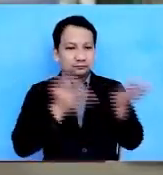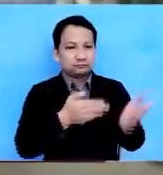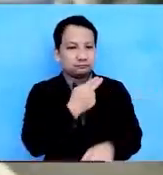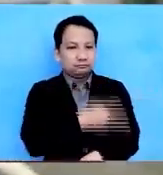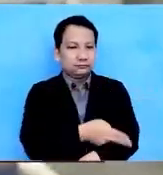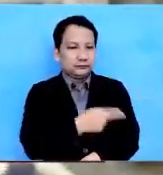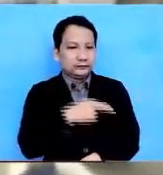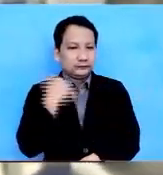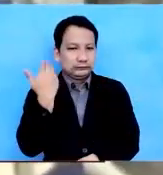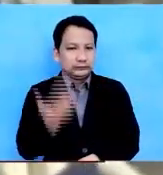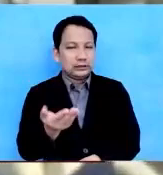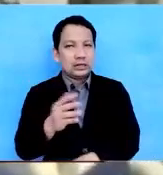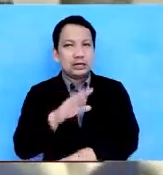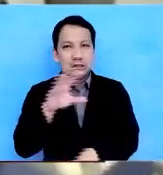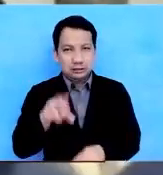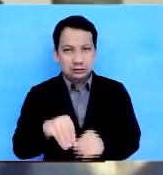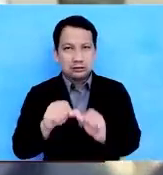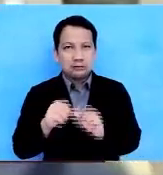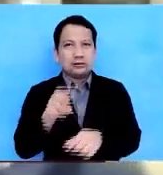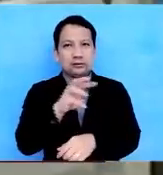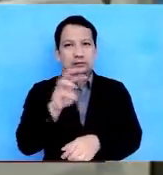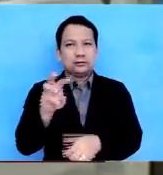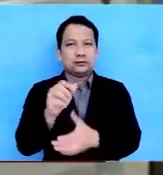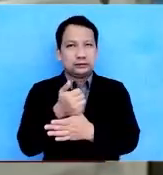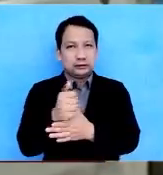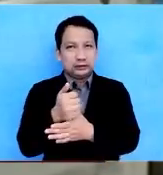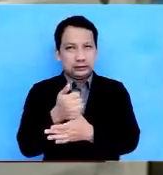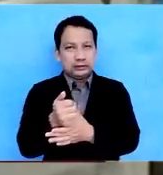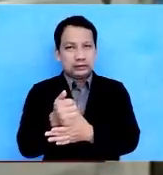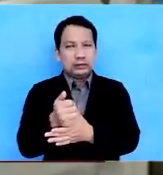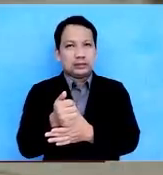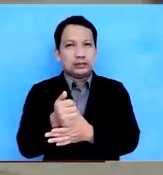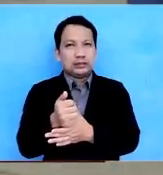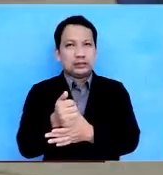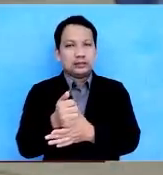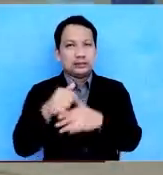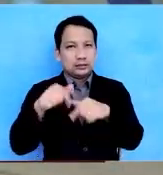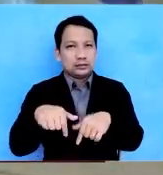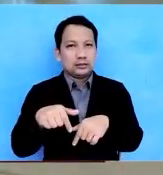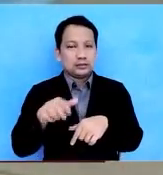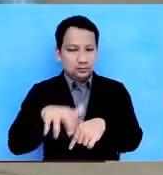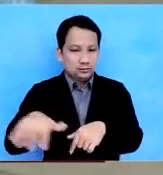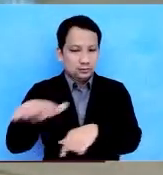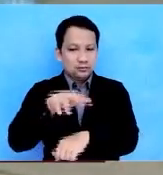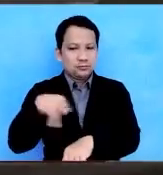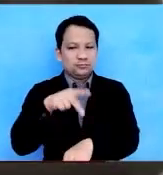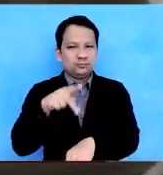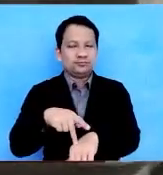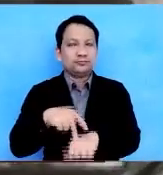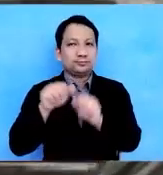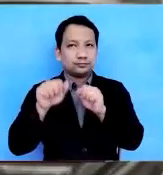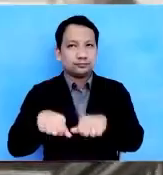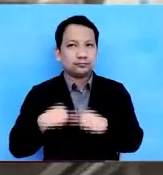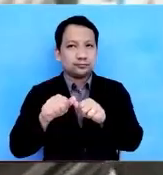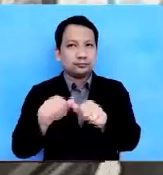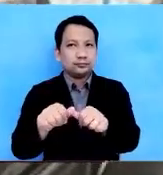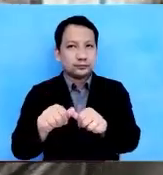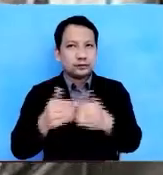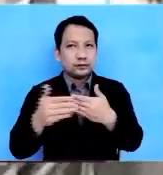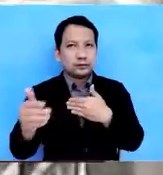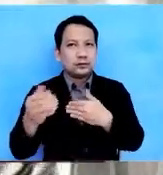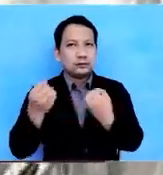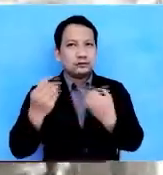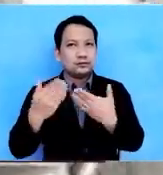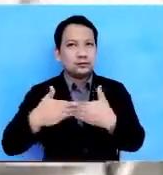namamatay. Sa ngayon, nasa higit 600 ang average daily COVID-19 cases sa Pilipinas. Posibleng magtuloy-tuloy daw ang pagdami ng